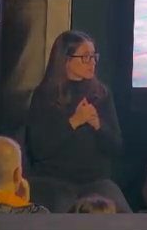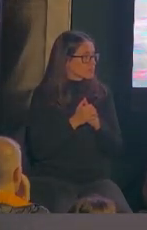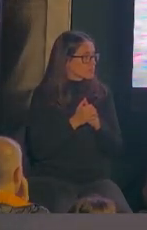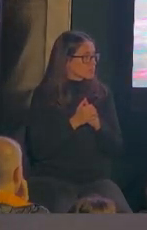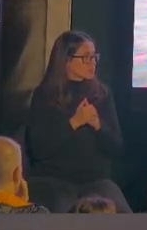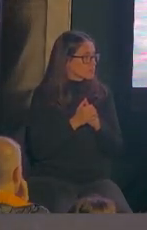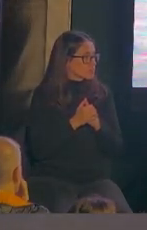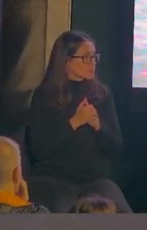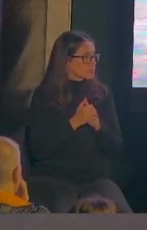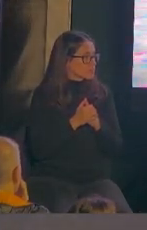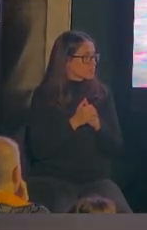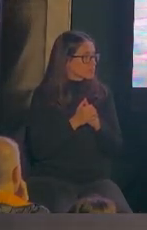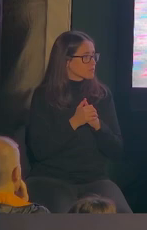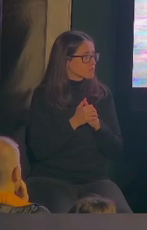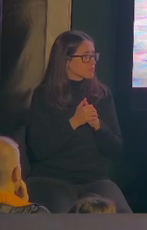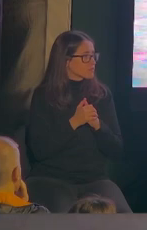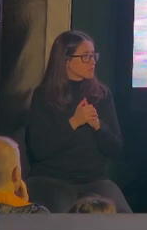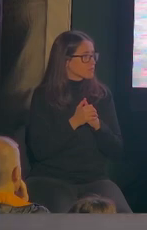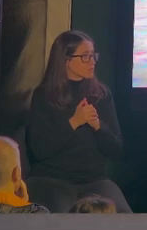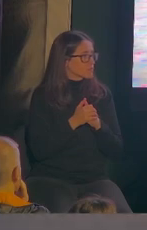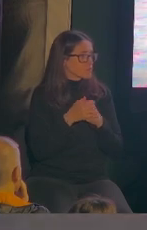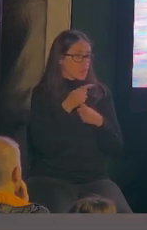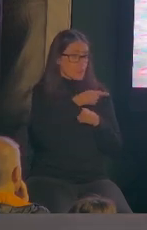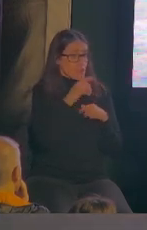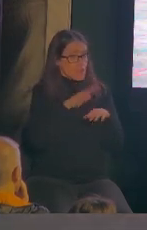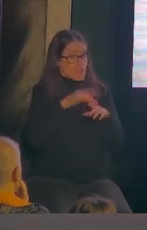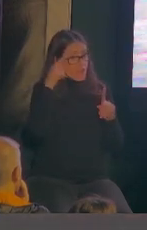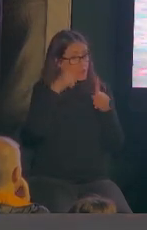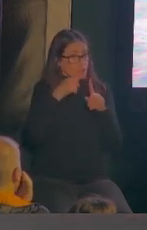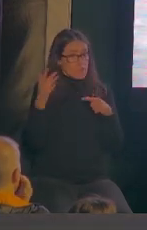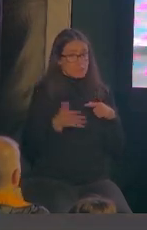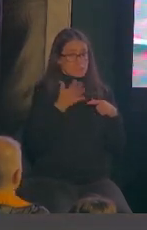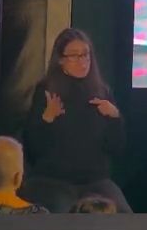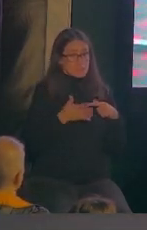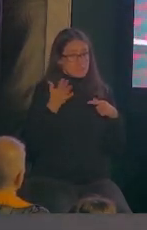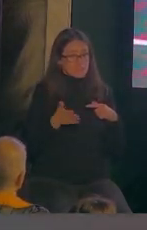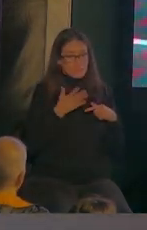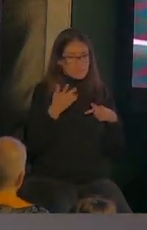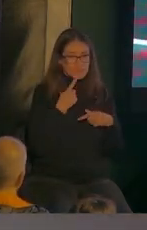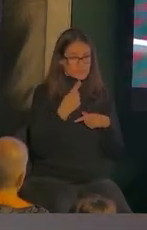Com podeu comprendre, això per fer producció és una mica